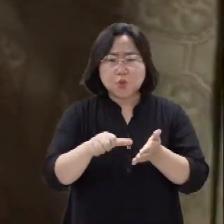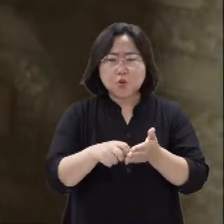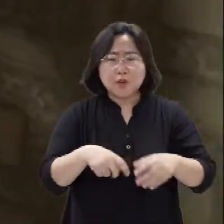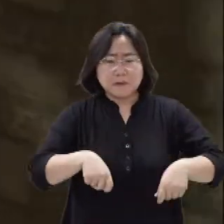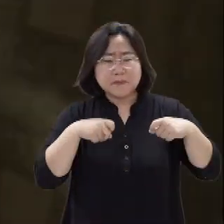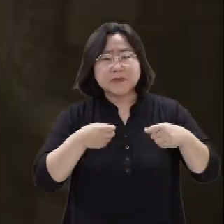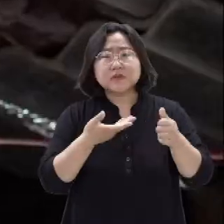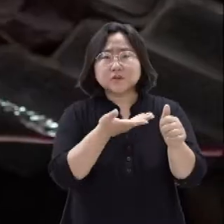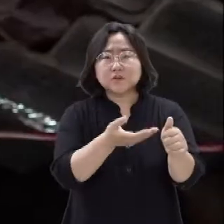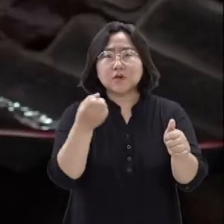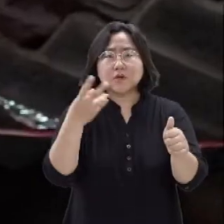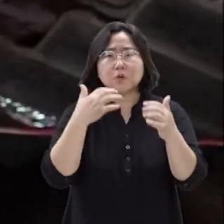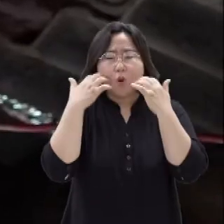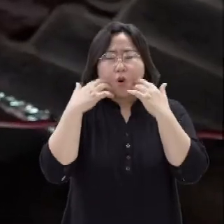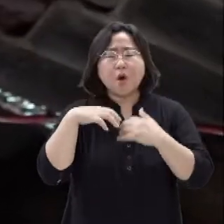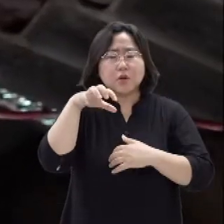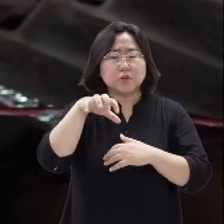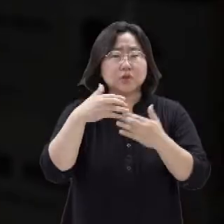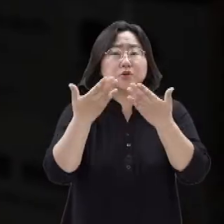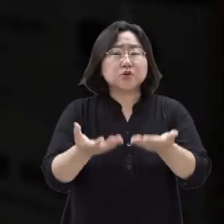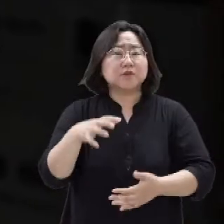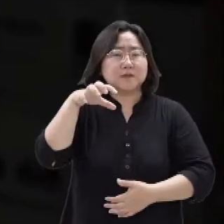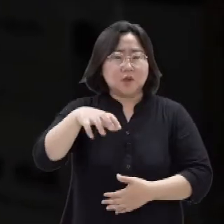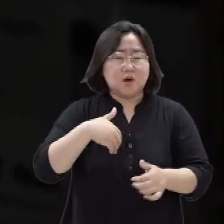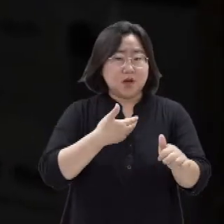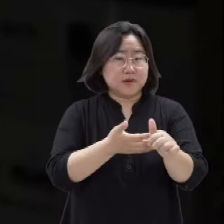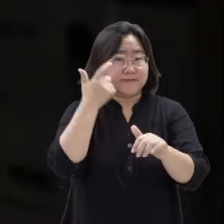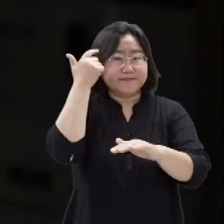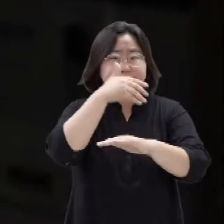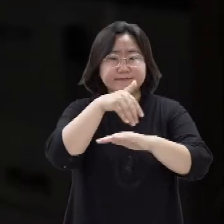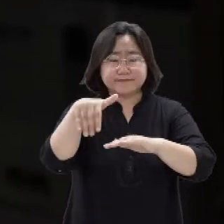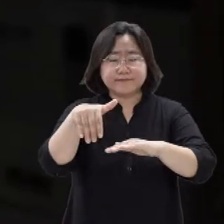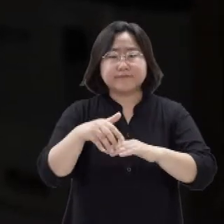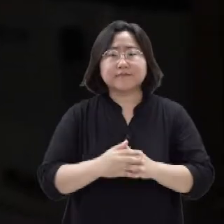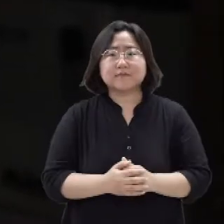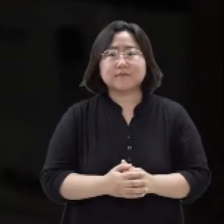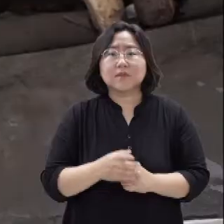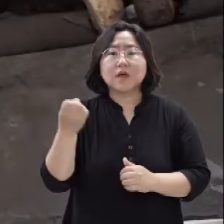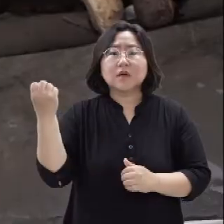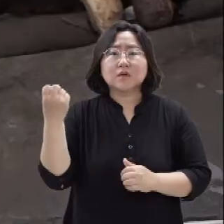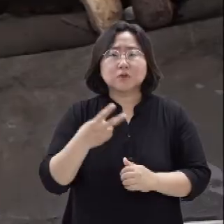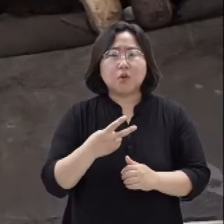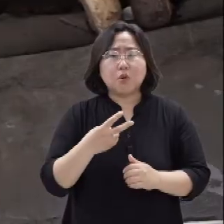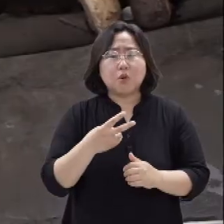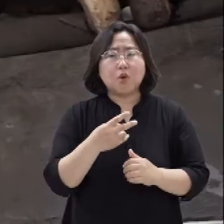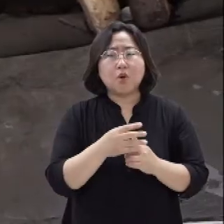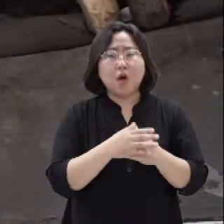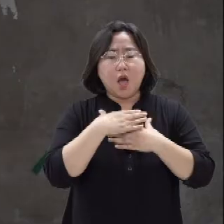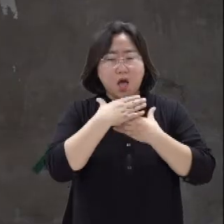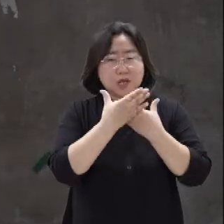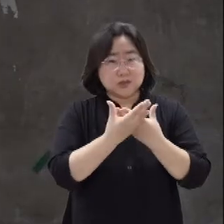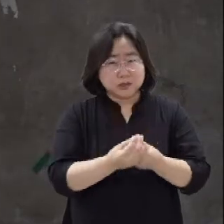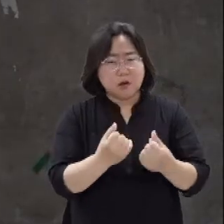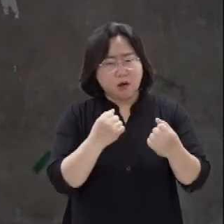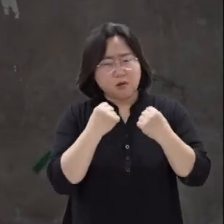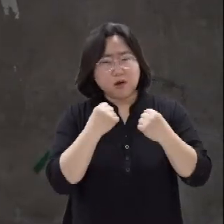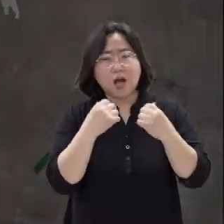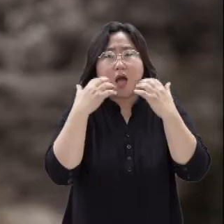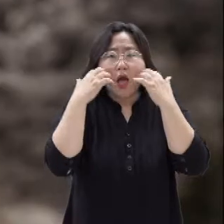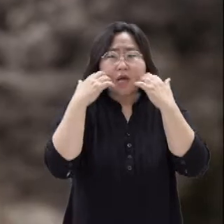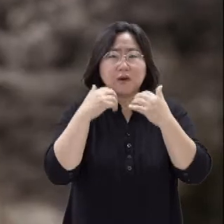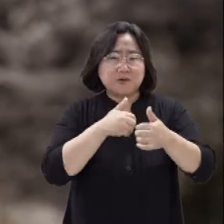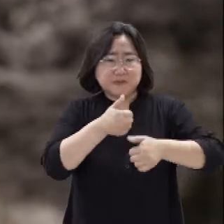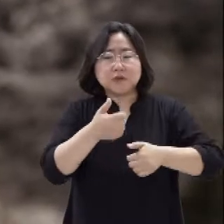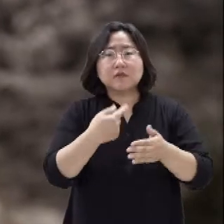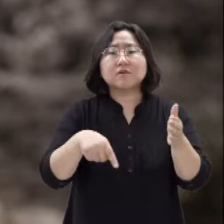지원하고 무더위 쉼터 이용 등도 안내할 예정입니다. 또한 폭염 취약 가구가 안전하고 건강한 여름을